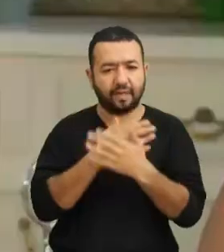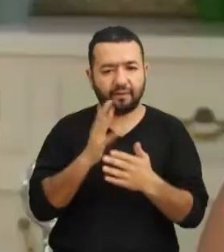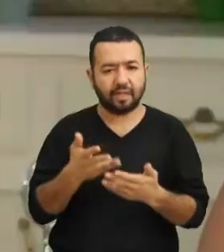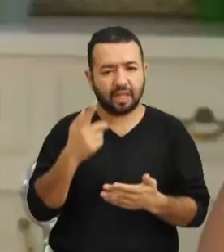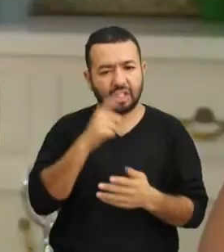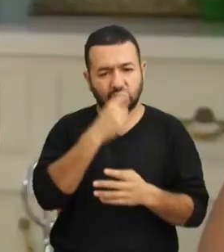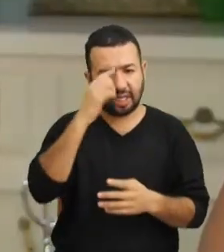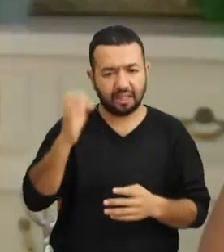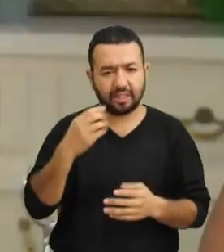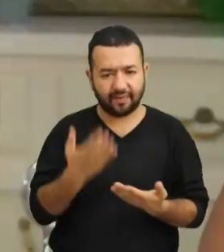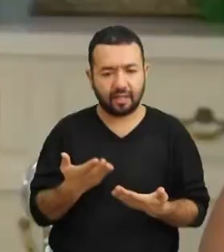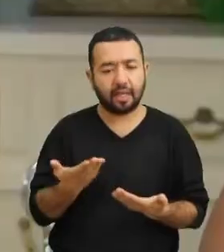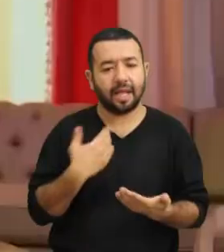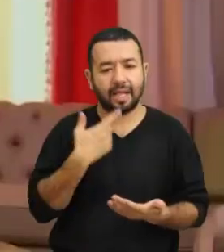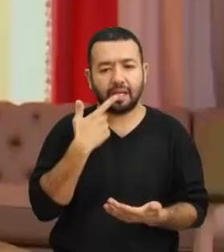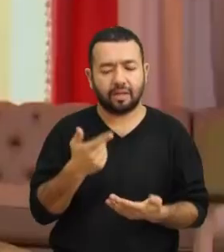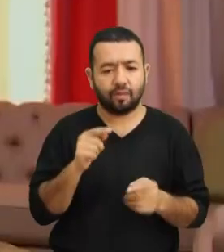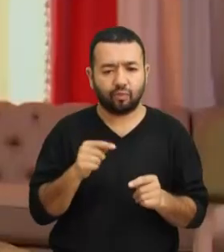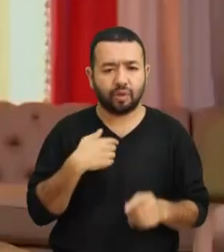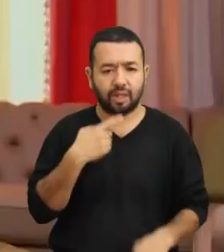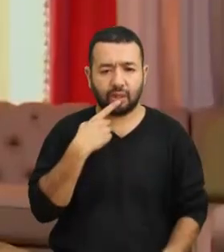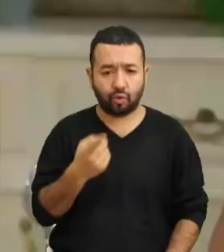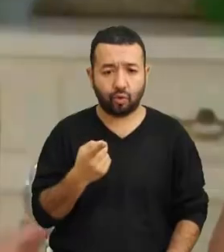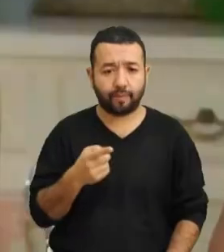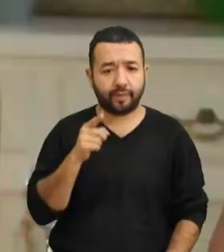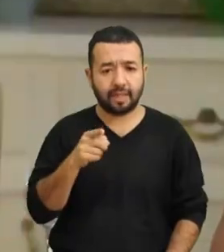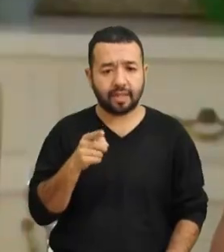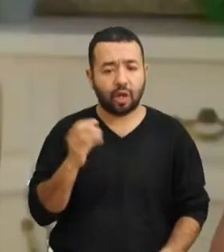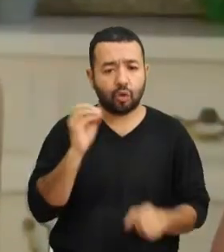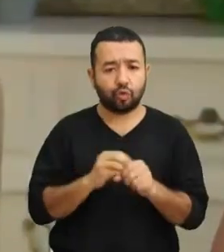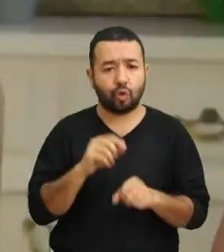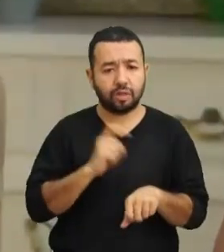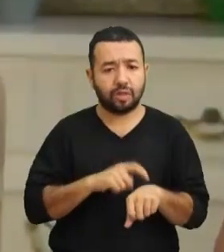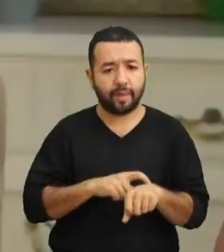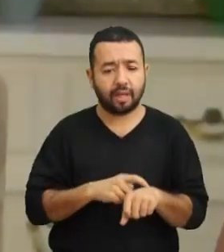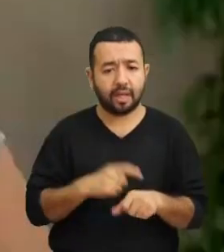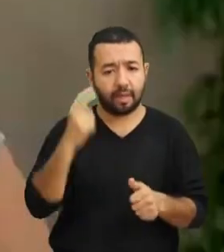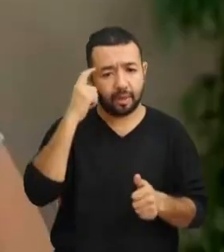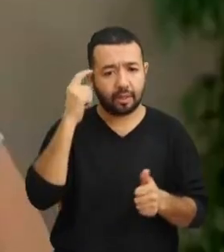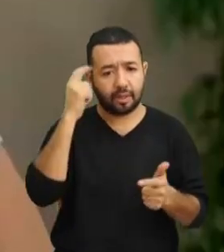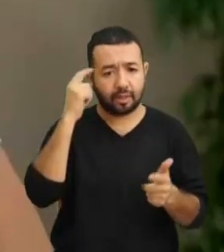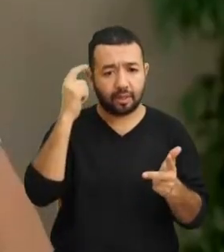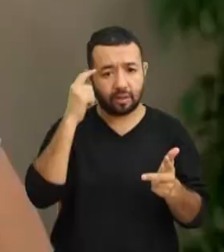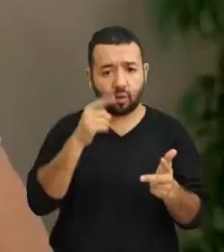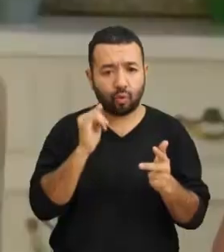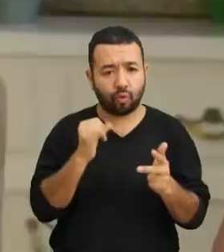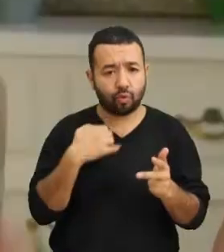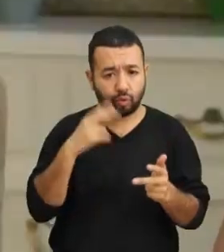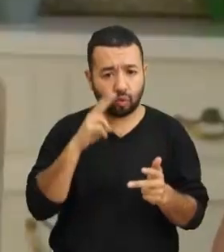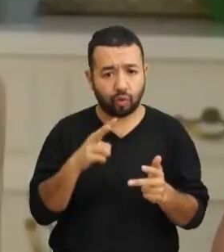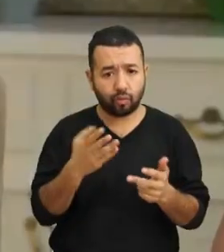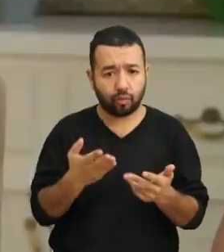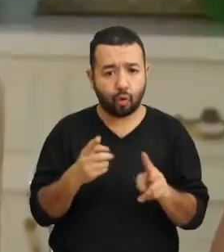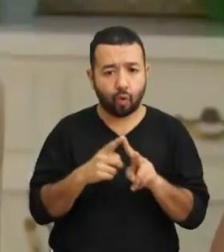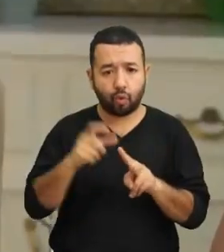Evet. Yani şunu kastediyorum ben. Sen son zamanlarda başına gelen talihsizliklerin farkında mısın Biricik? Yani